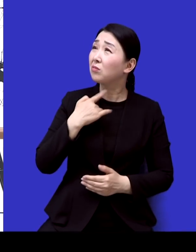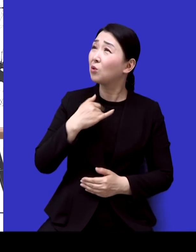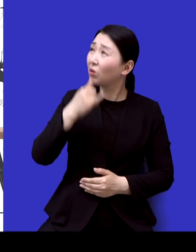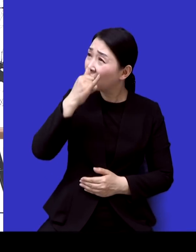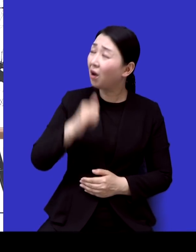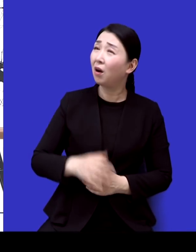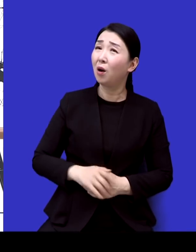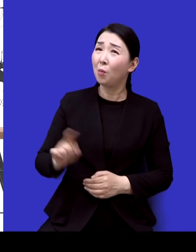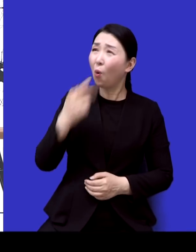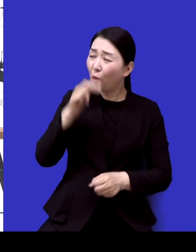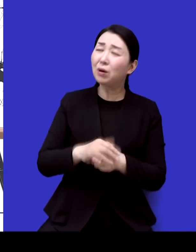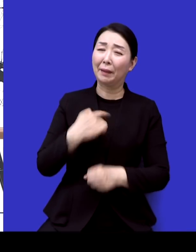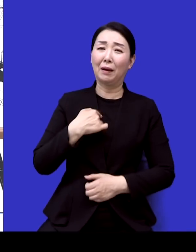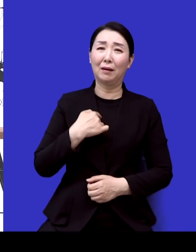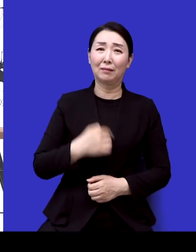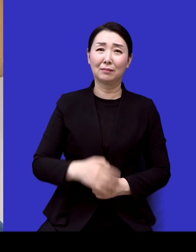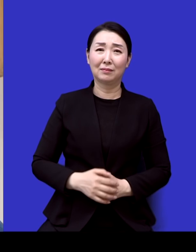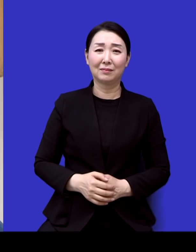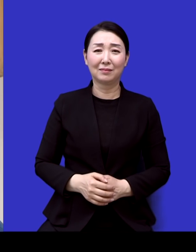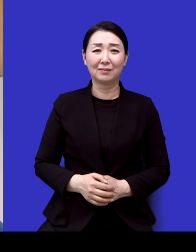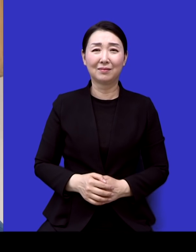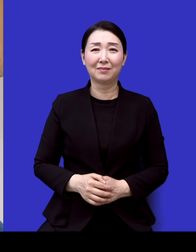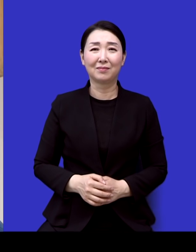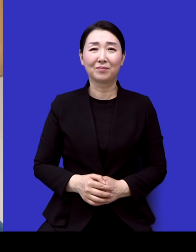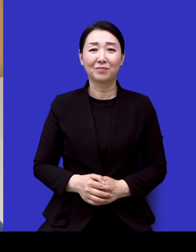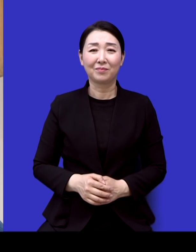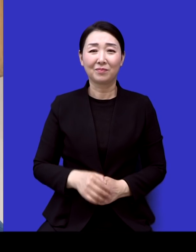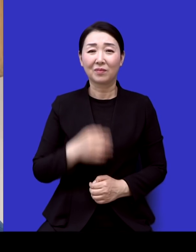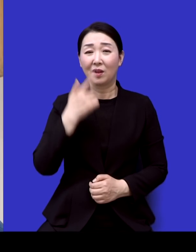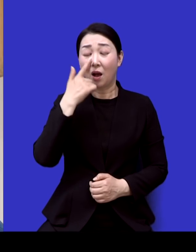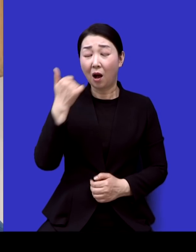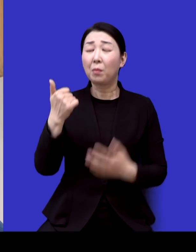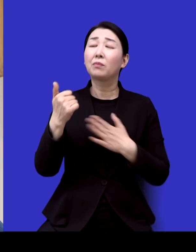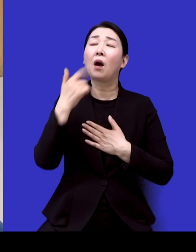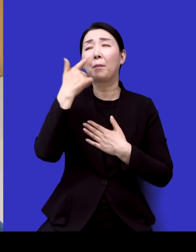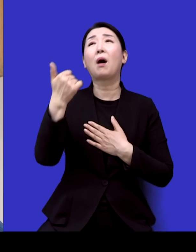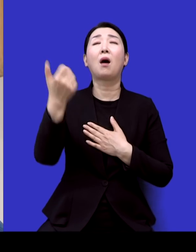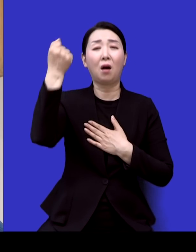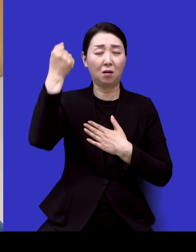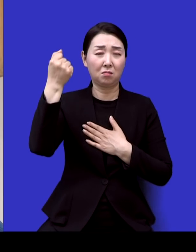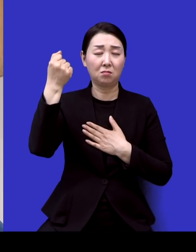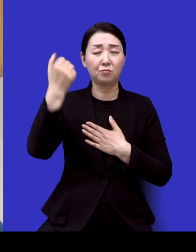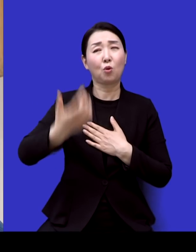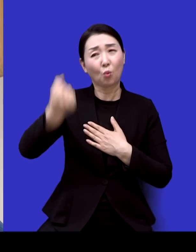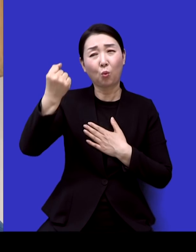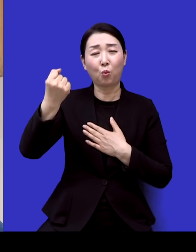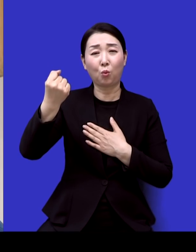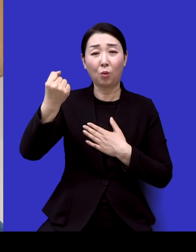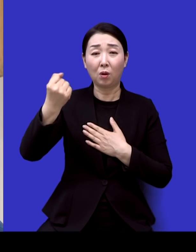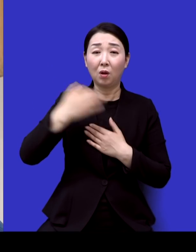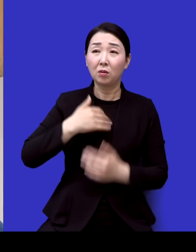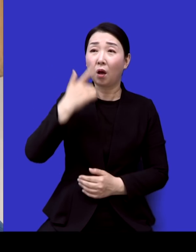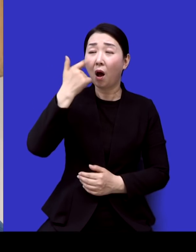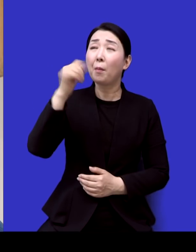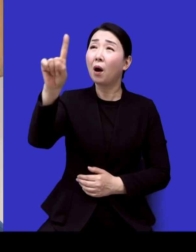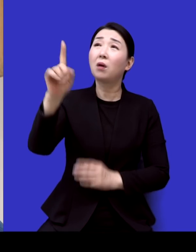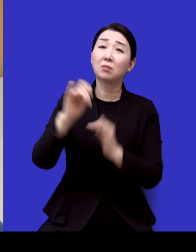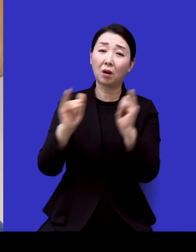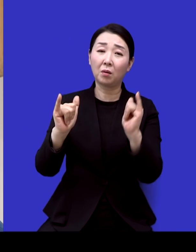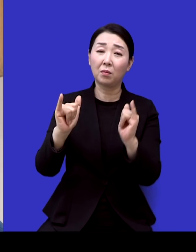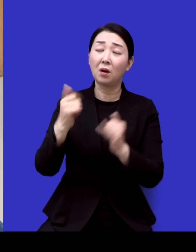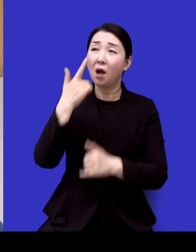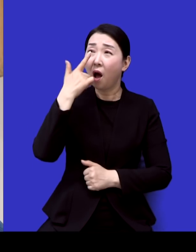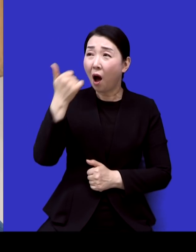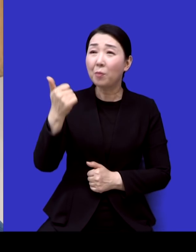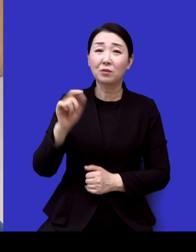분하다. 아, 분해. 그리고 아빠는 제 아빠잖아요. 나는 아빠가 한 명밖에 없는데 아버지는